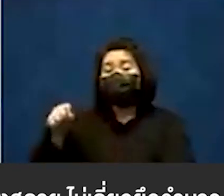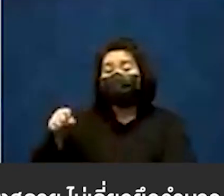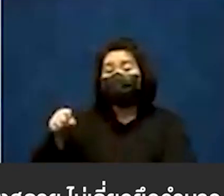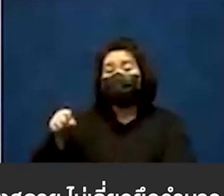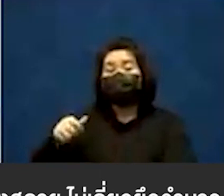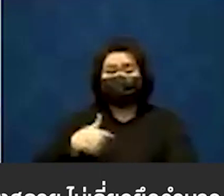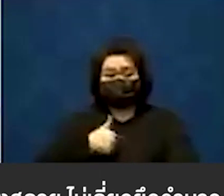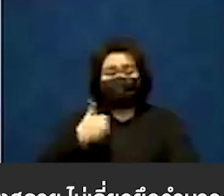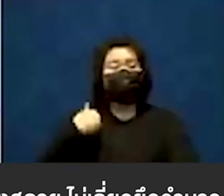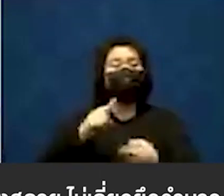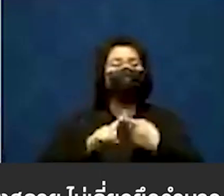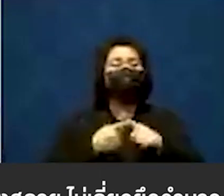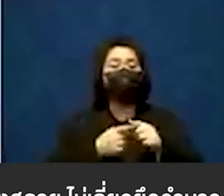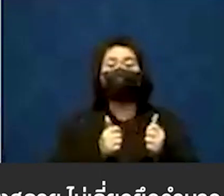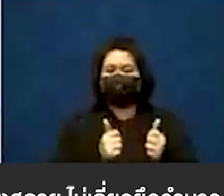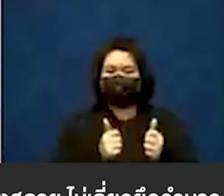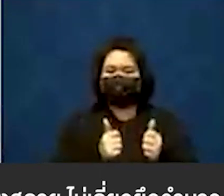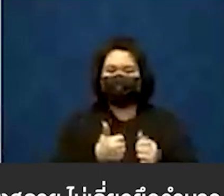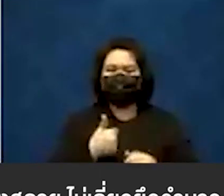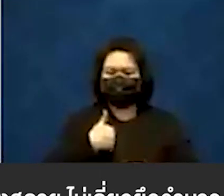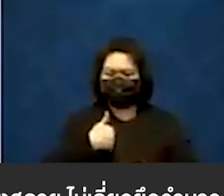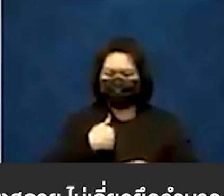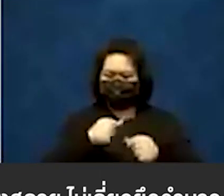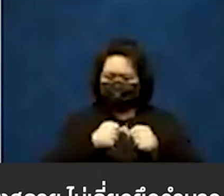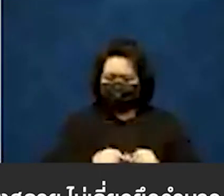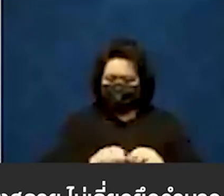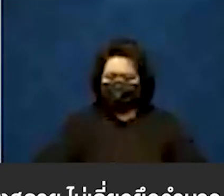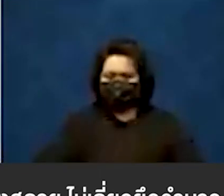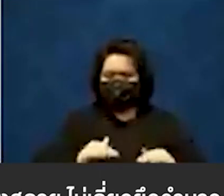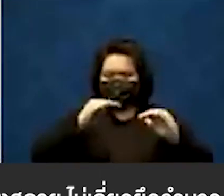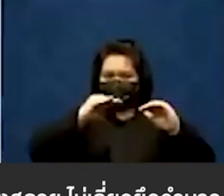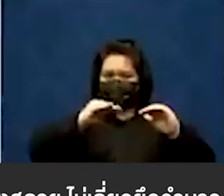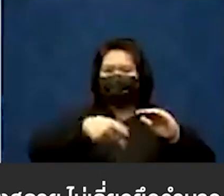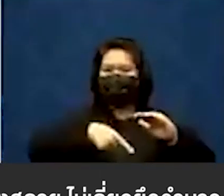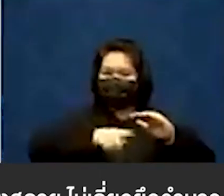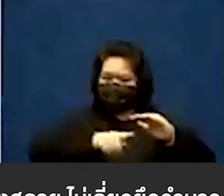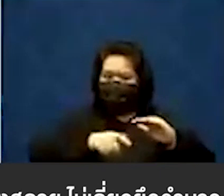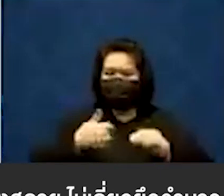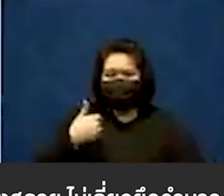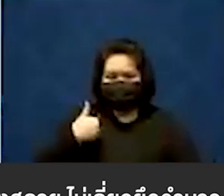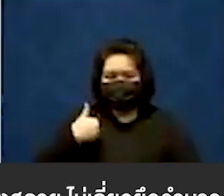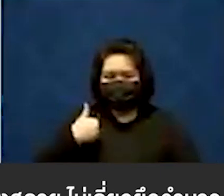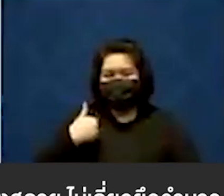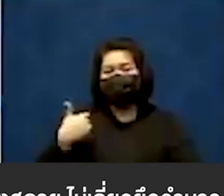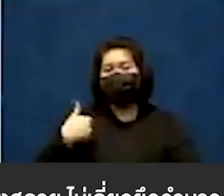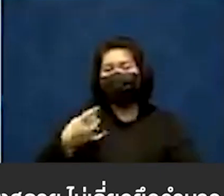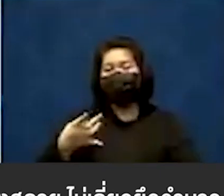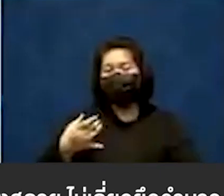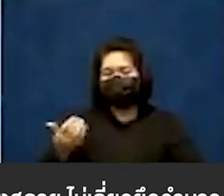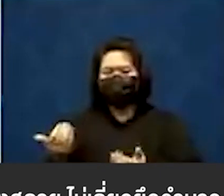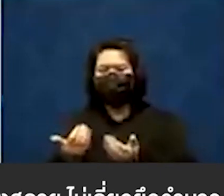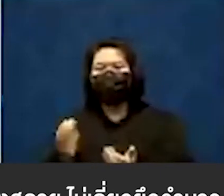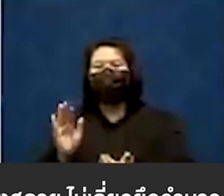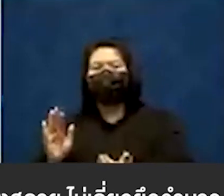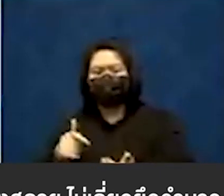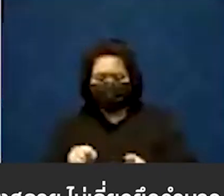ผมมีเพื่อนดีคืนครบกมาตั้จากพชนประถมนะครับเพรนั้นเรามีอะไรลูกสาวเขากเหมอน